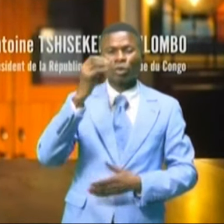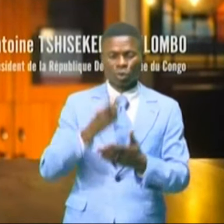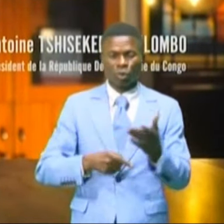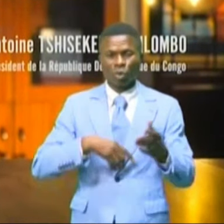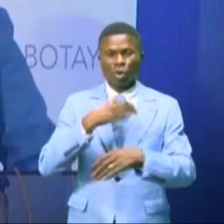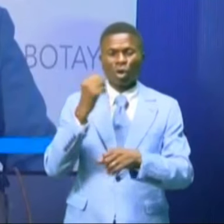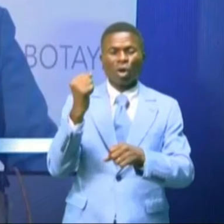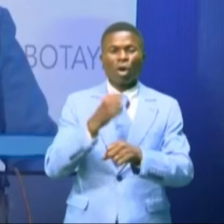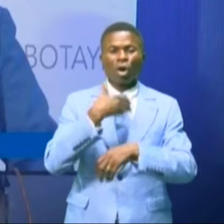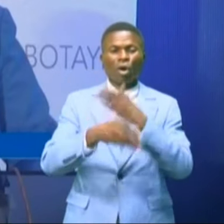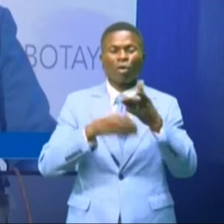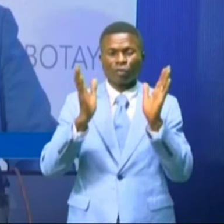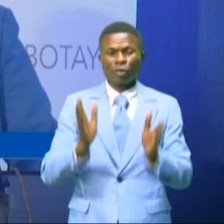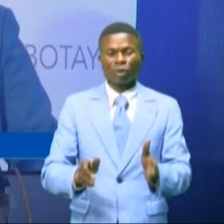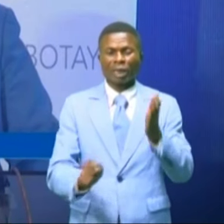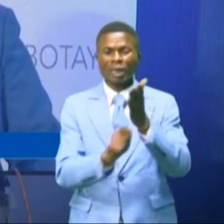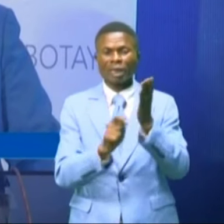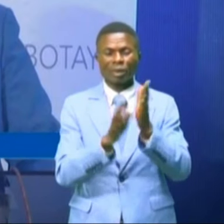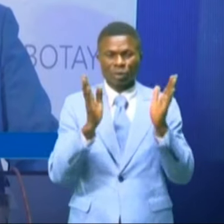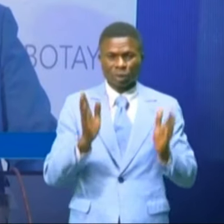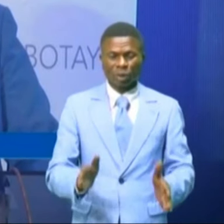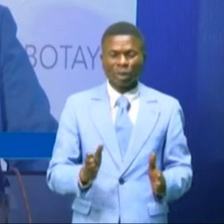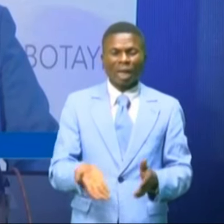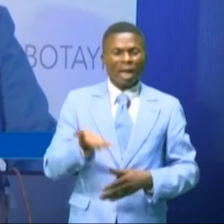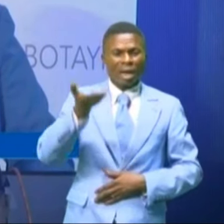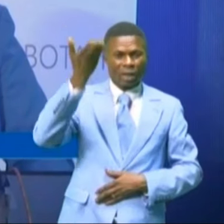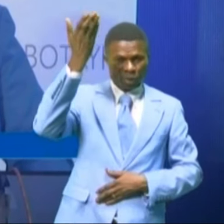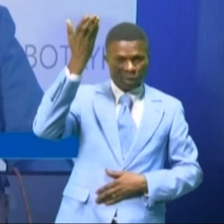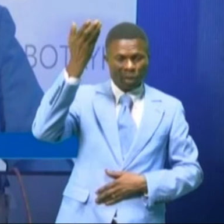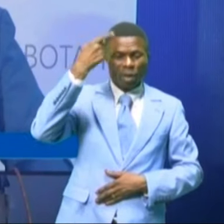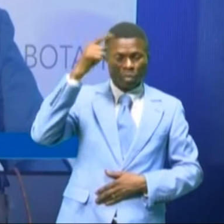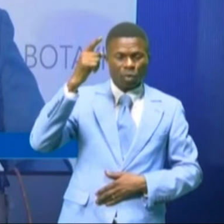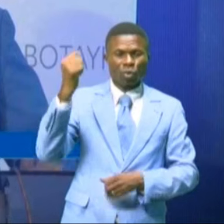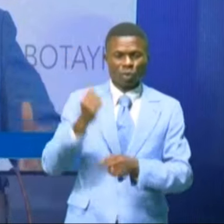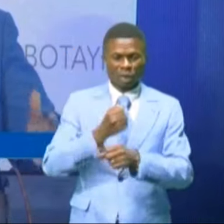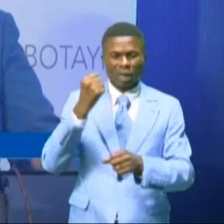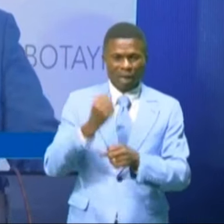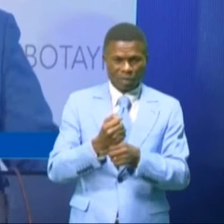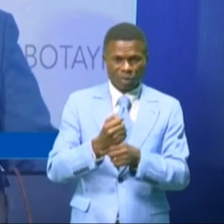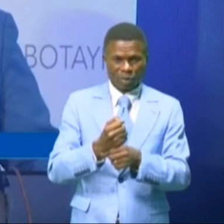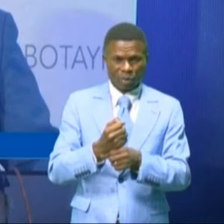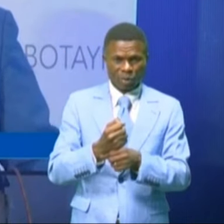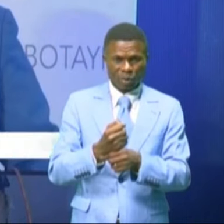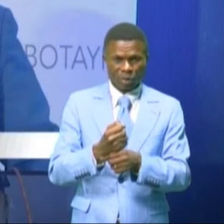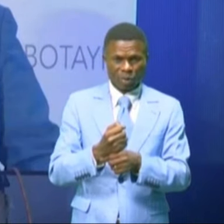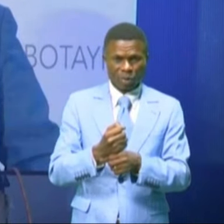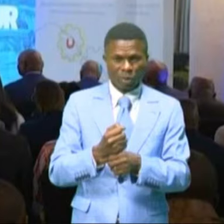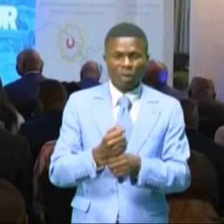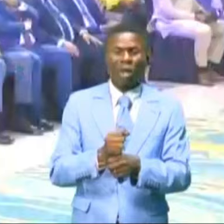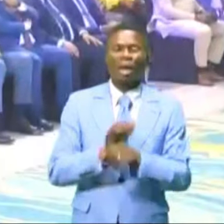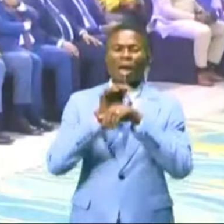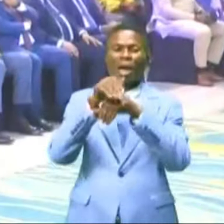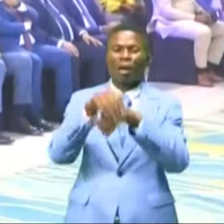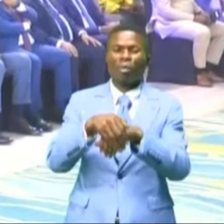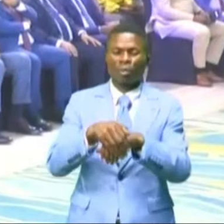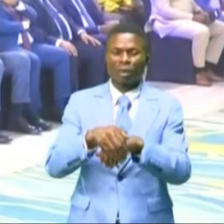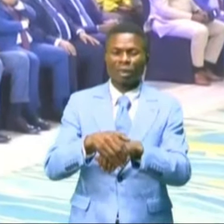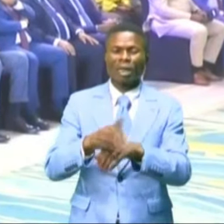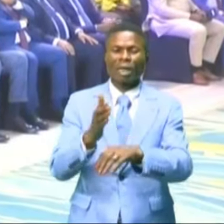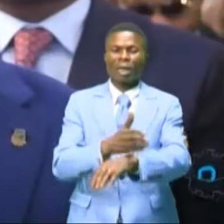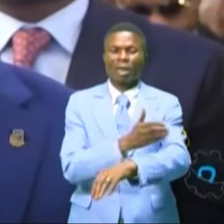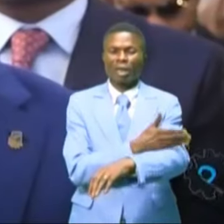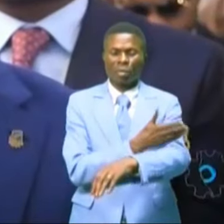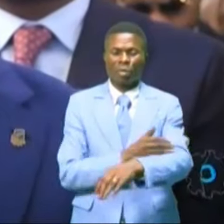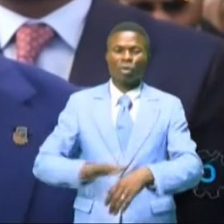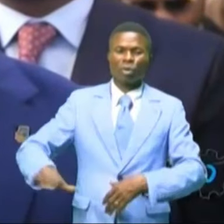fonctionnaires, des techniciens élevés pour qu'ils puissent travailler, apporter leur pierre de contribution à l'édifice. Une cérémonie